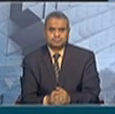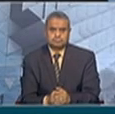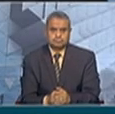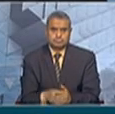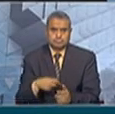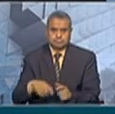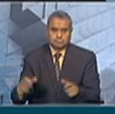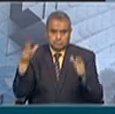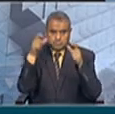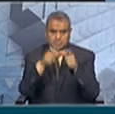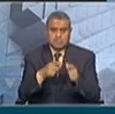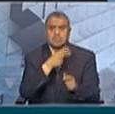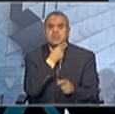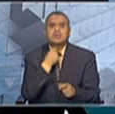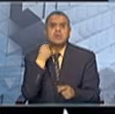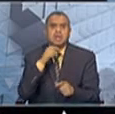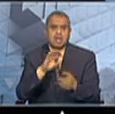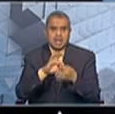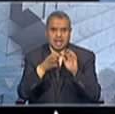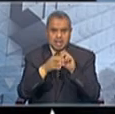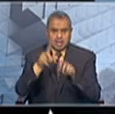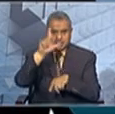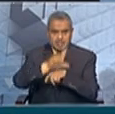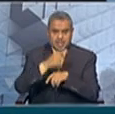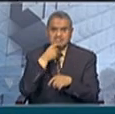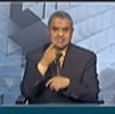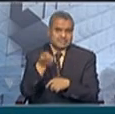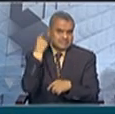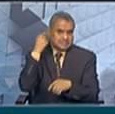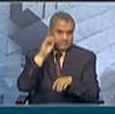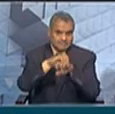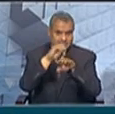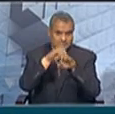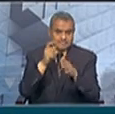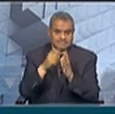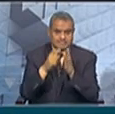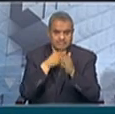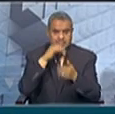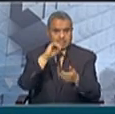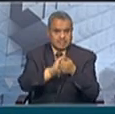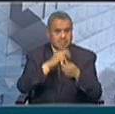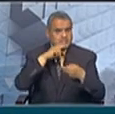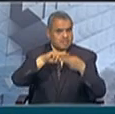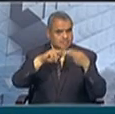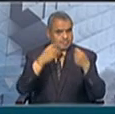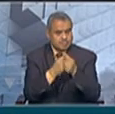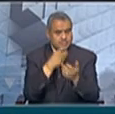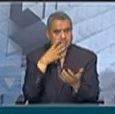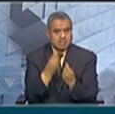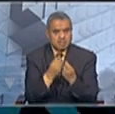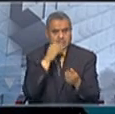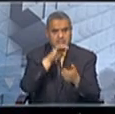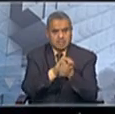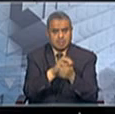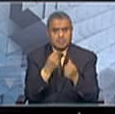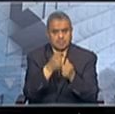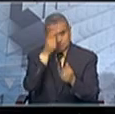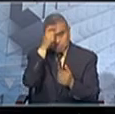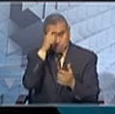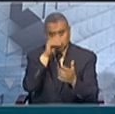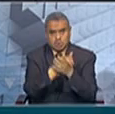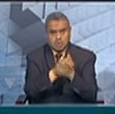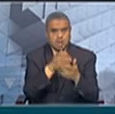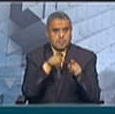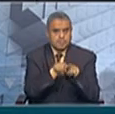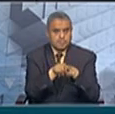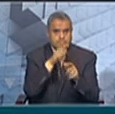اجتماع الجمعية العامة للأمم المتحدة العام الماضي أوضحت أننا نمد يد الصداقة والتعاون للرئيس أردوغان، بل إنني